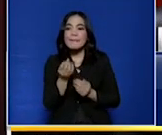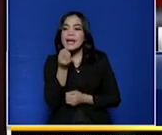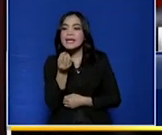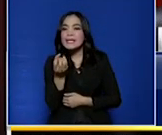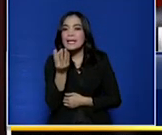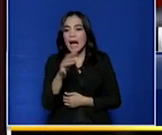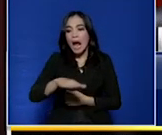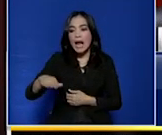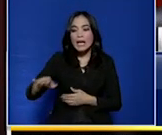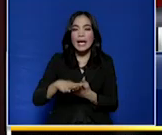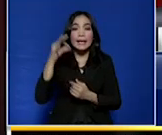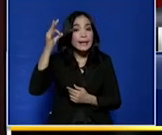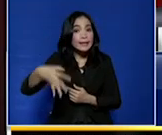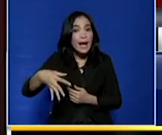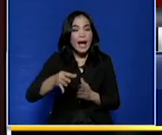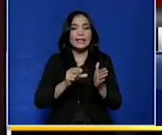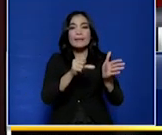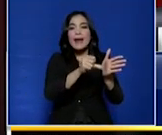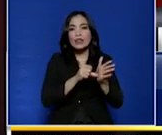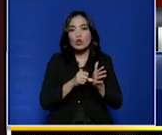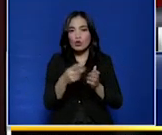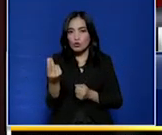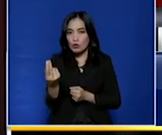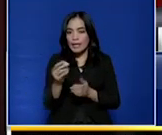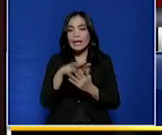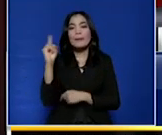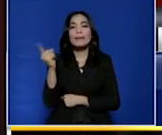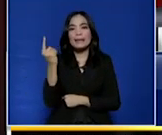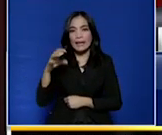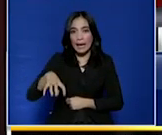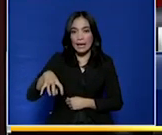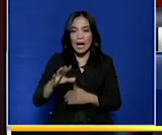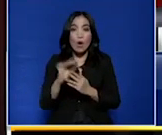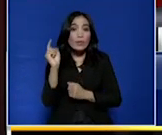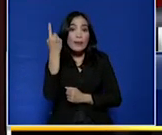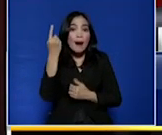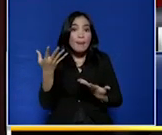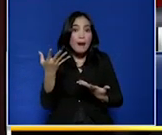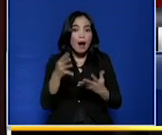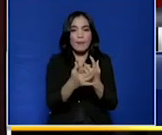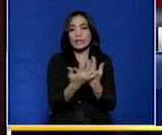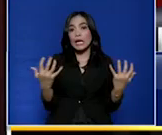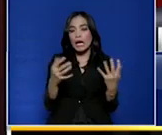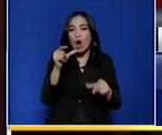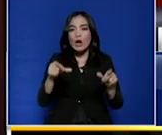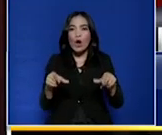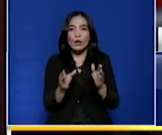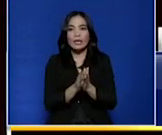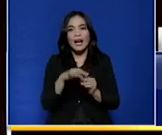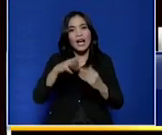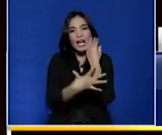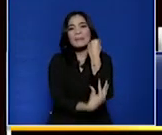anak-anak desa yang nanti akan dibantu atau dibiayai oleh pemerintah daerah terutama anak-anak orang tidak mampu berprestasi